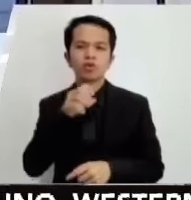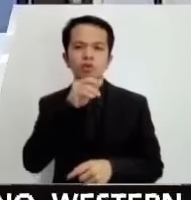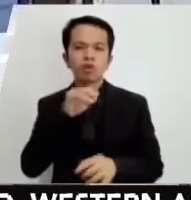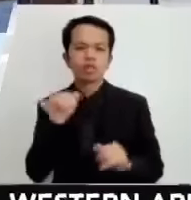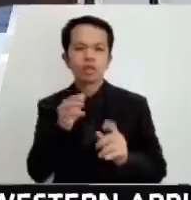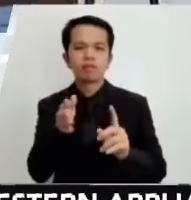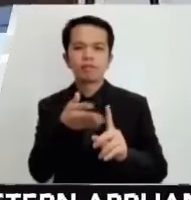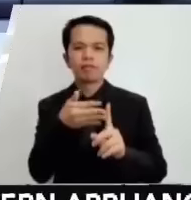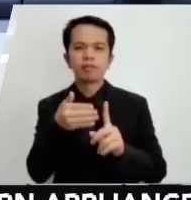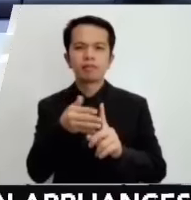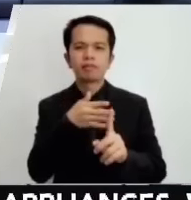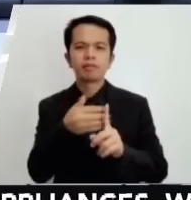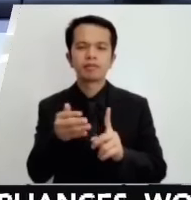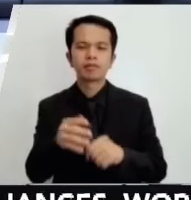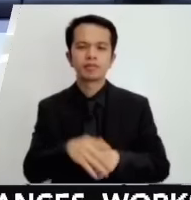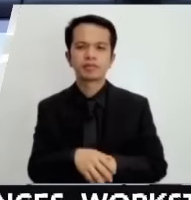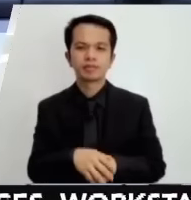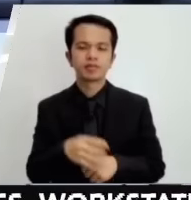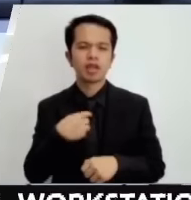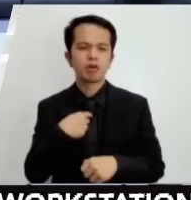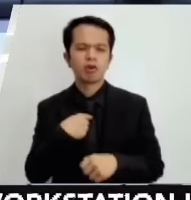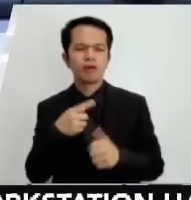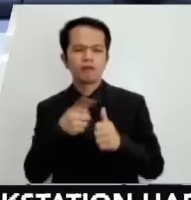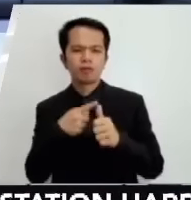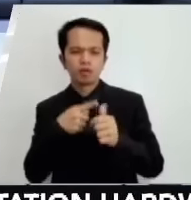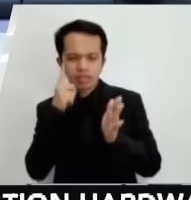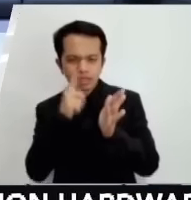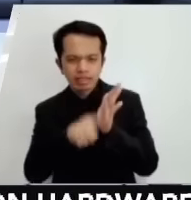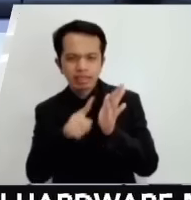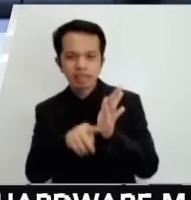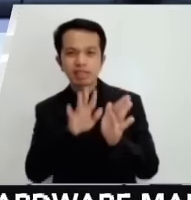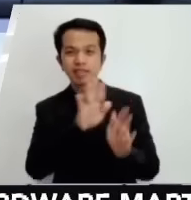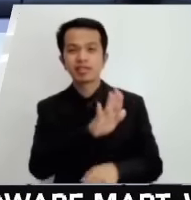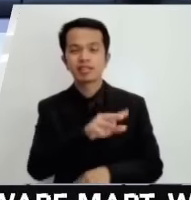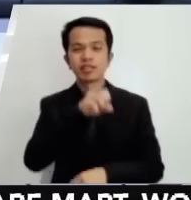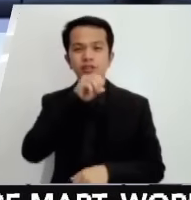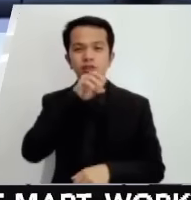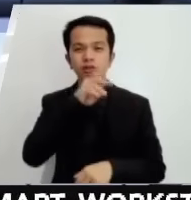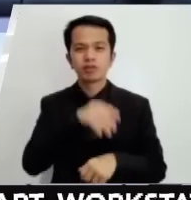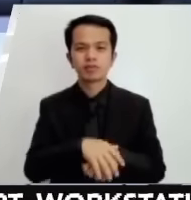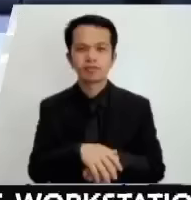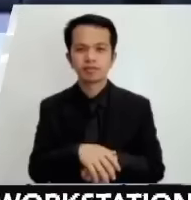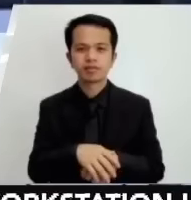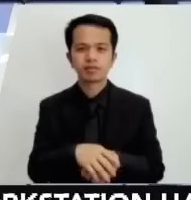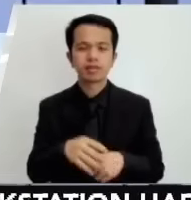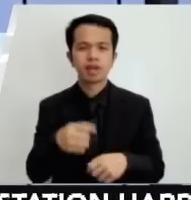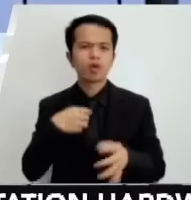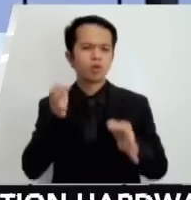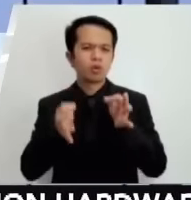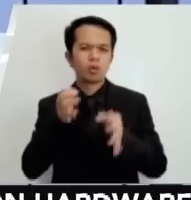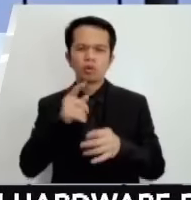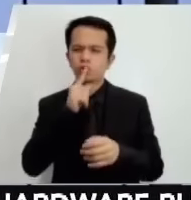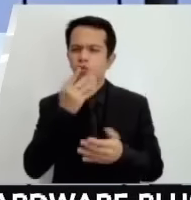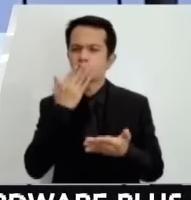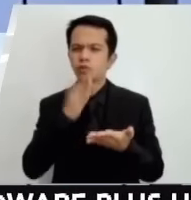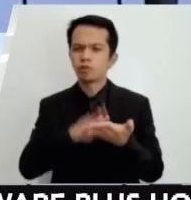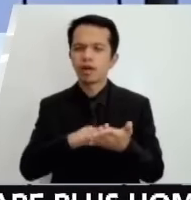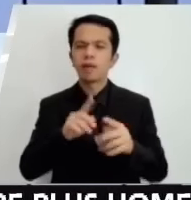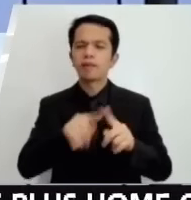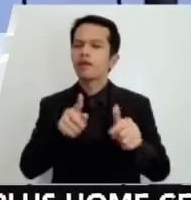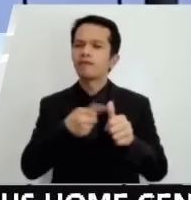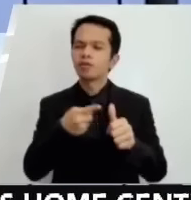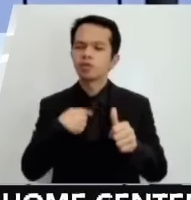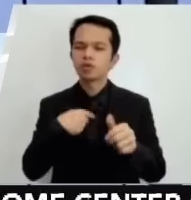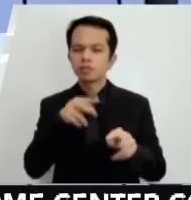muna siya kasi lola kasi siya eh masama kasi yung mapang usga iniisip ko muna kung ano yung ginagawa nito